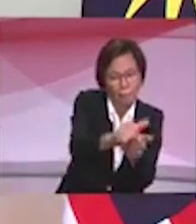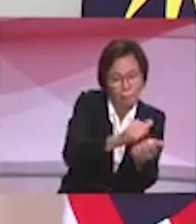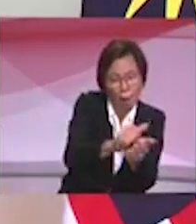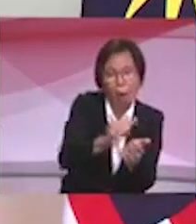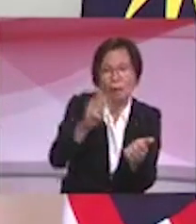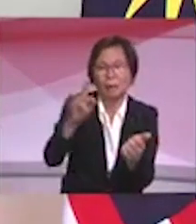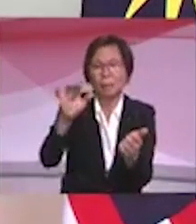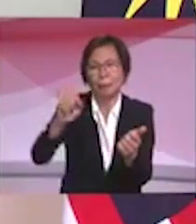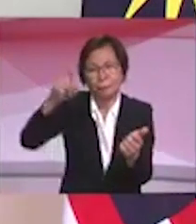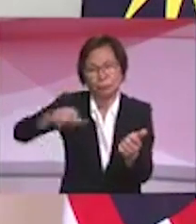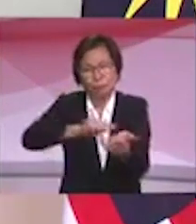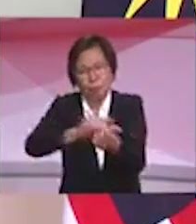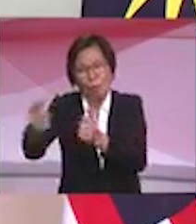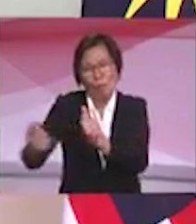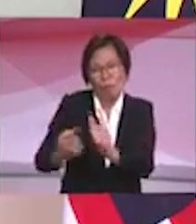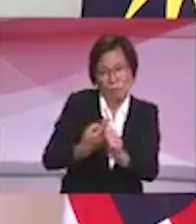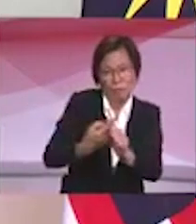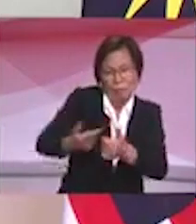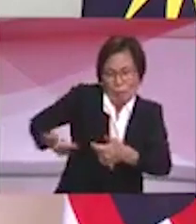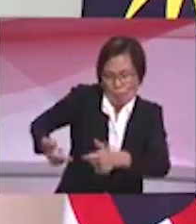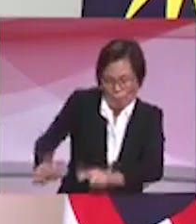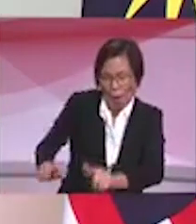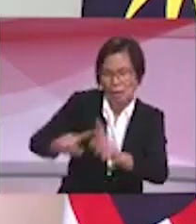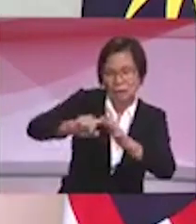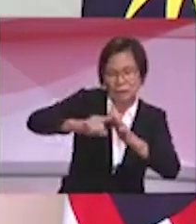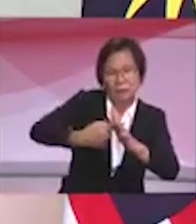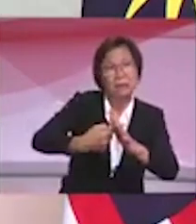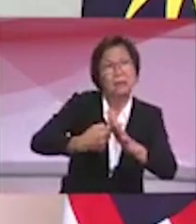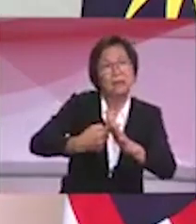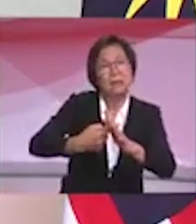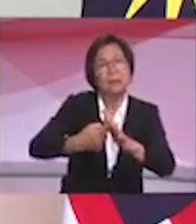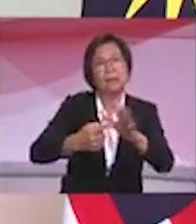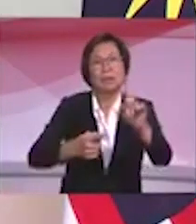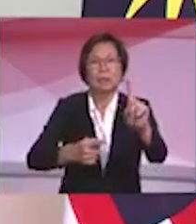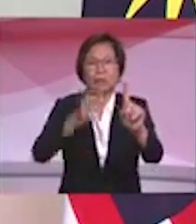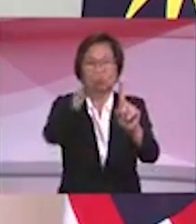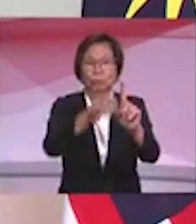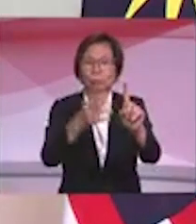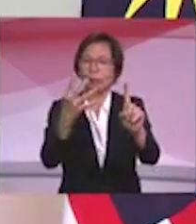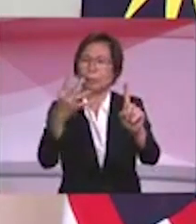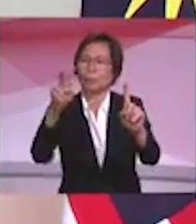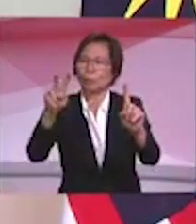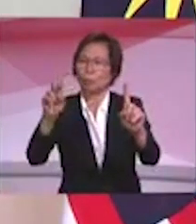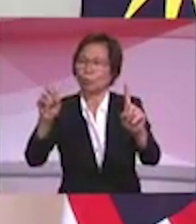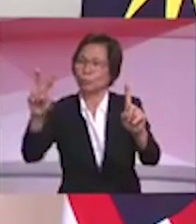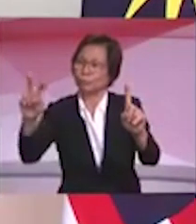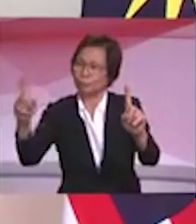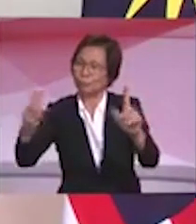dan Sukan. Kebenaran ini akan mula berkuat kuasa pada 1 April